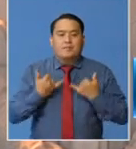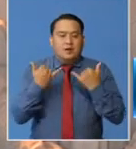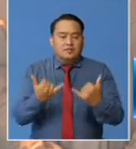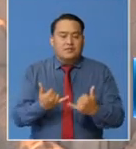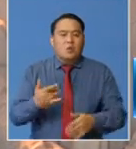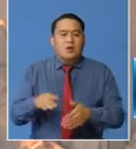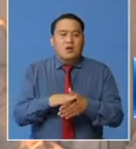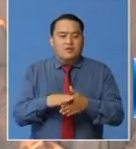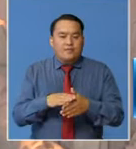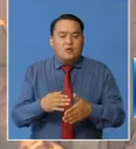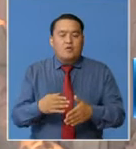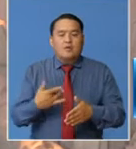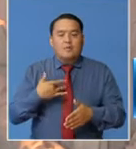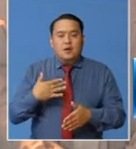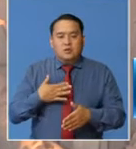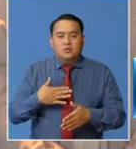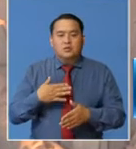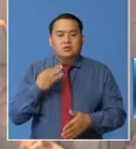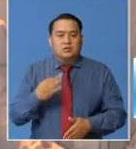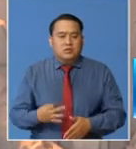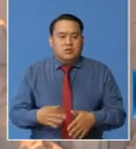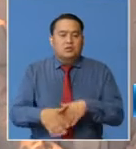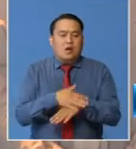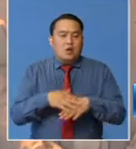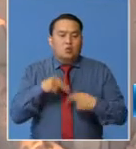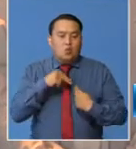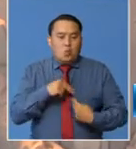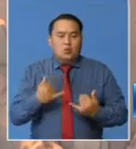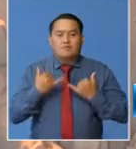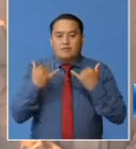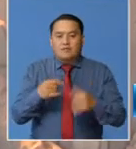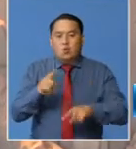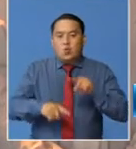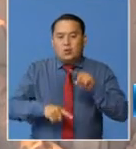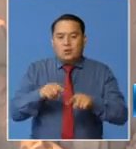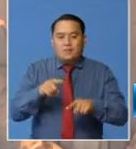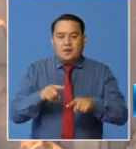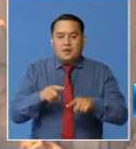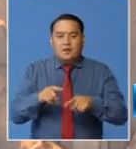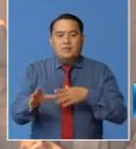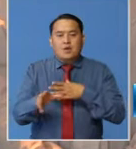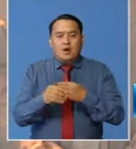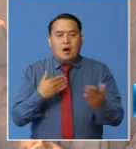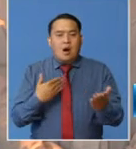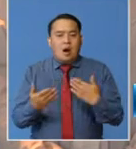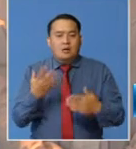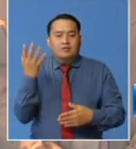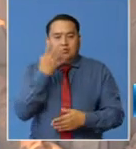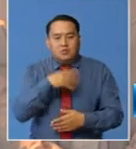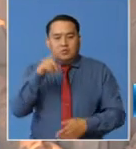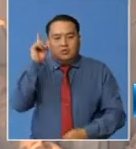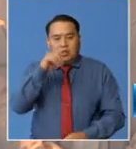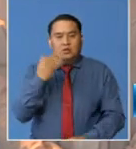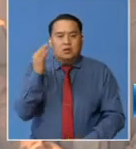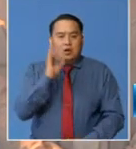имя. Ведь Батыржан Оңғаров – достойный сын своего народа, трудившийся во благо своей родины. С кем бы я ни общался, все с теплотой отзываются о